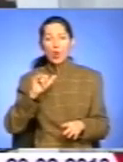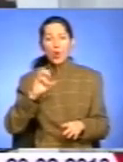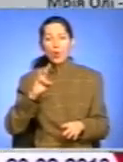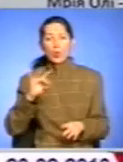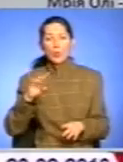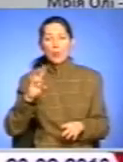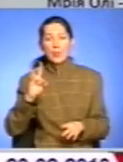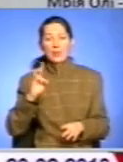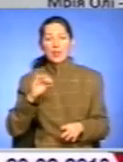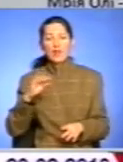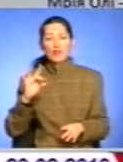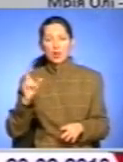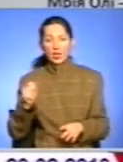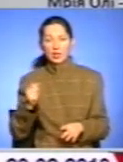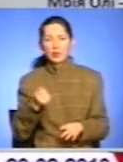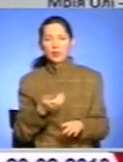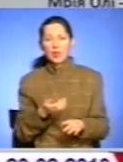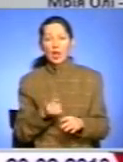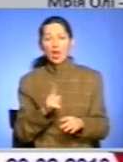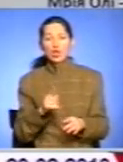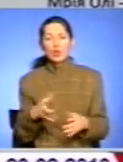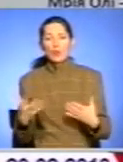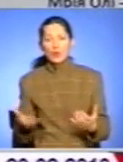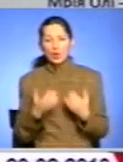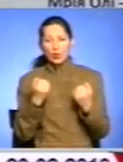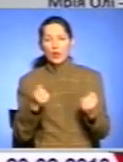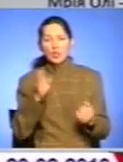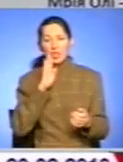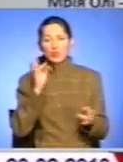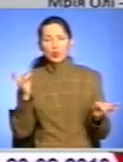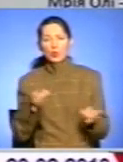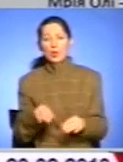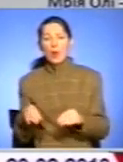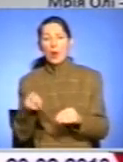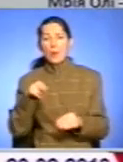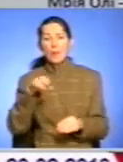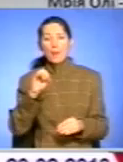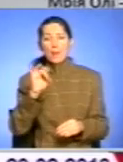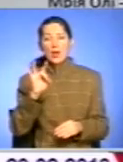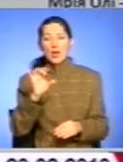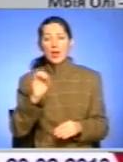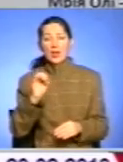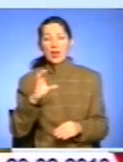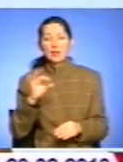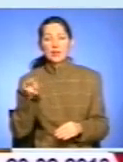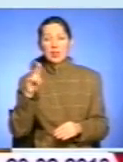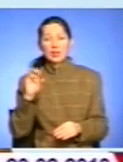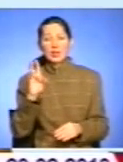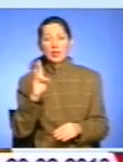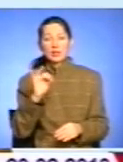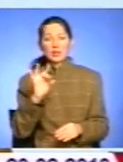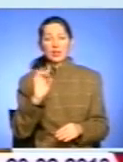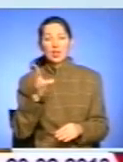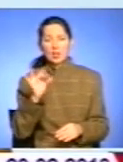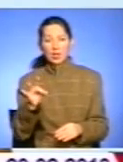Щоб врятувати, потрібна пересадка донорського органу. Вартість операції – 50 тисяч доларів. Допомогти зібрати кошти на лікування